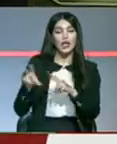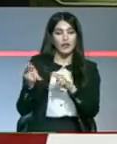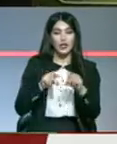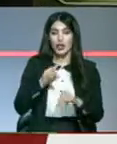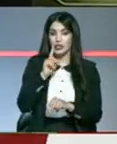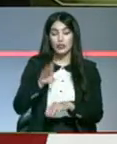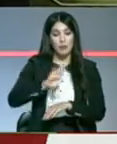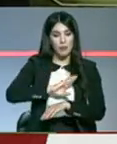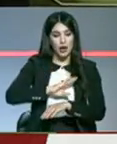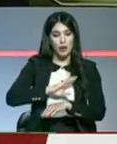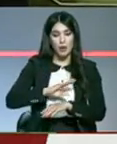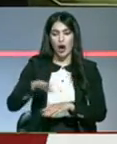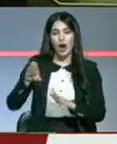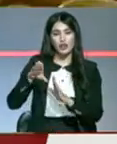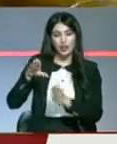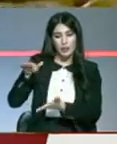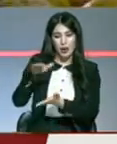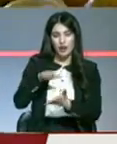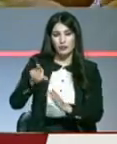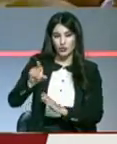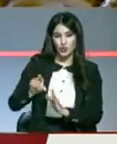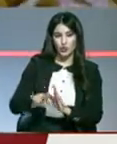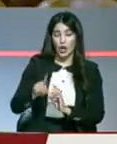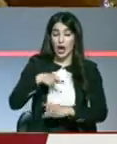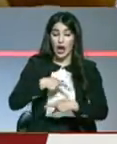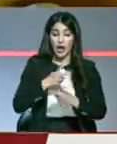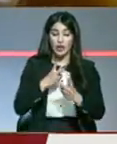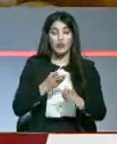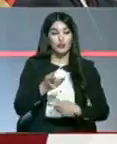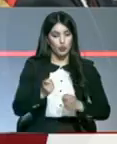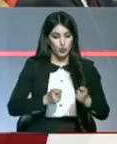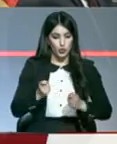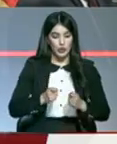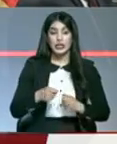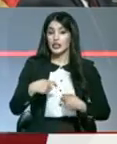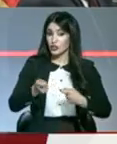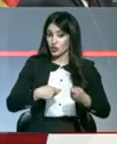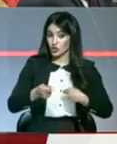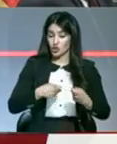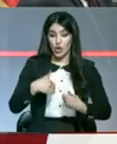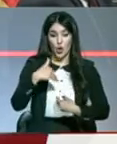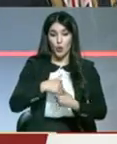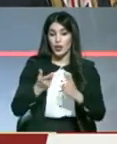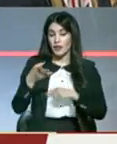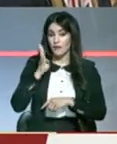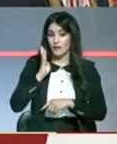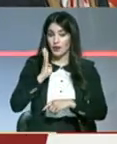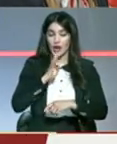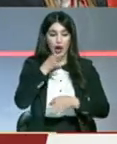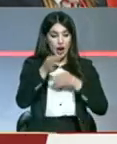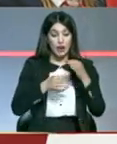نظرا ل تخالف الكميه المعروضه وفق ما صرحت به مدير التجاره الداخليه خلال ندوه صحفيه حول